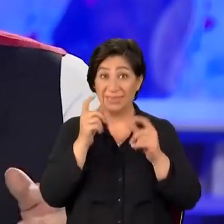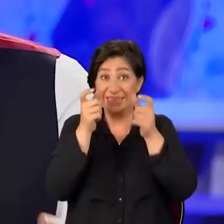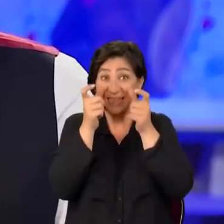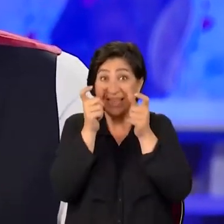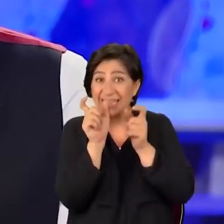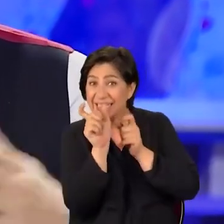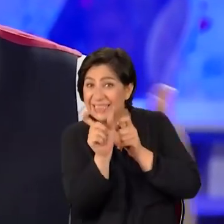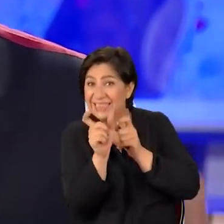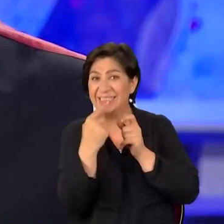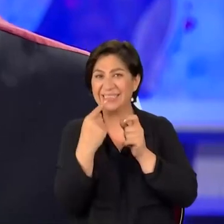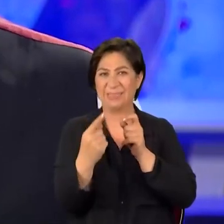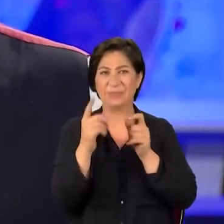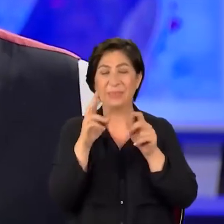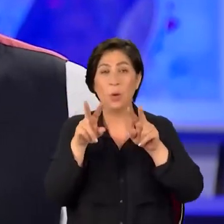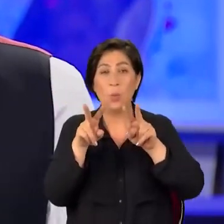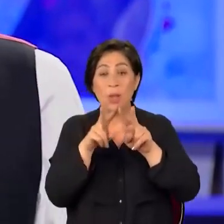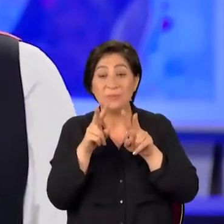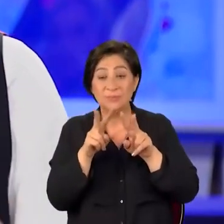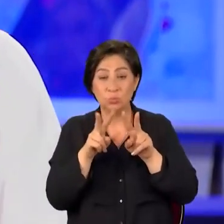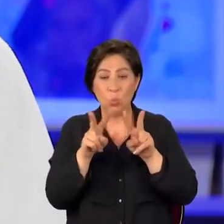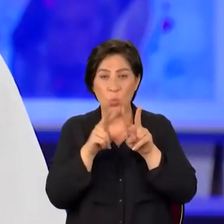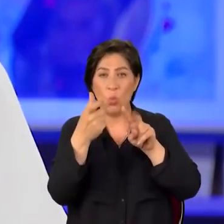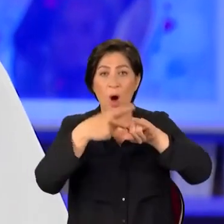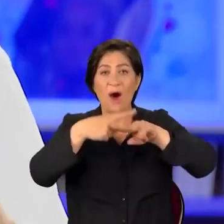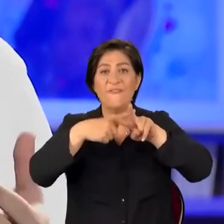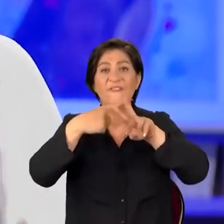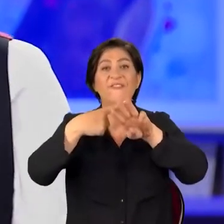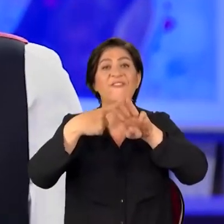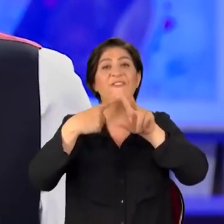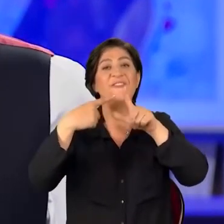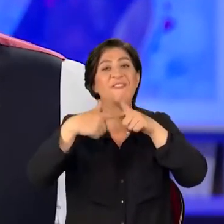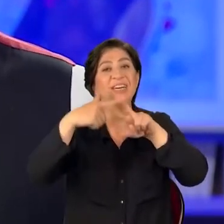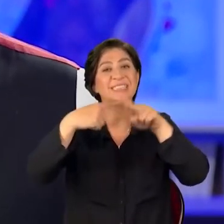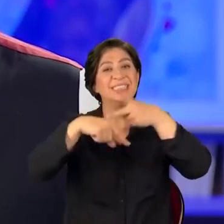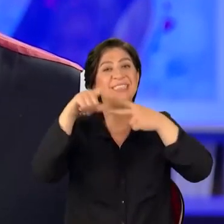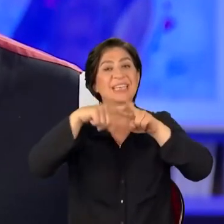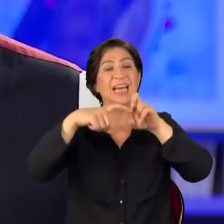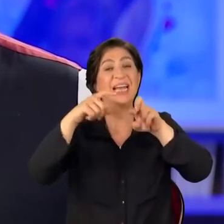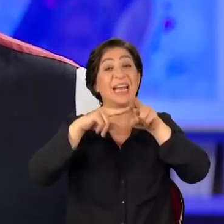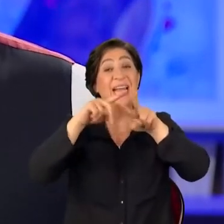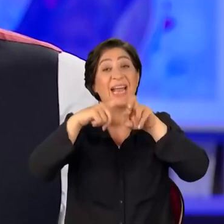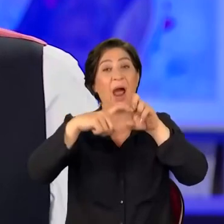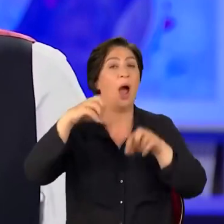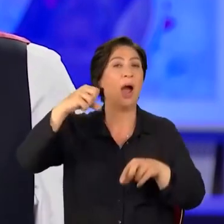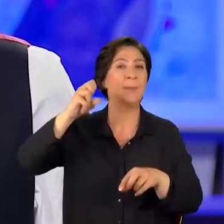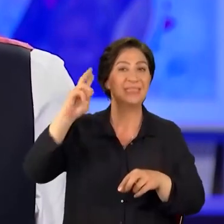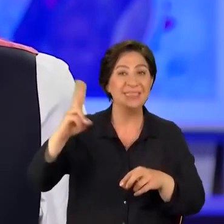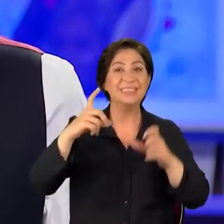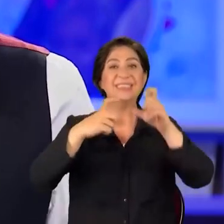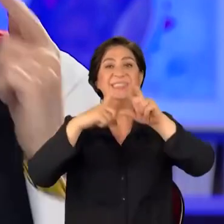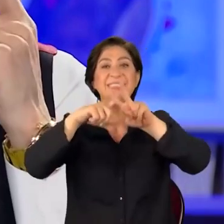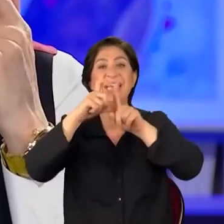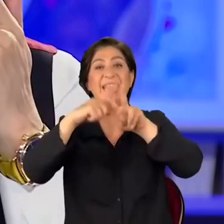kullanmak istiyorum bu kelimeyi, herkesi kapsasın diye. Bugün AK Parti tarafından temsil edilen, Saadet Partisi